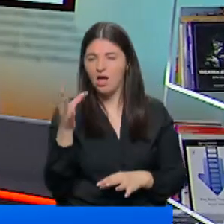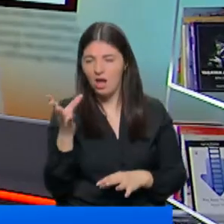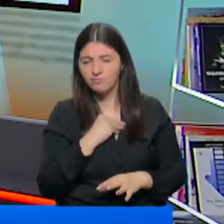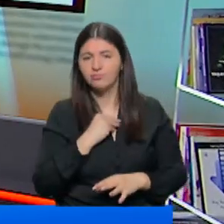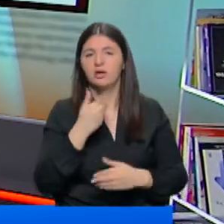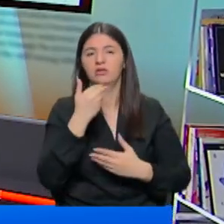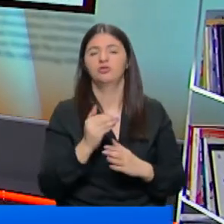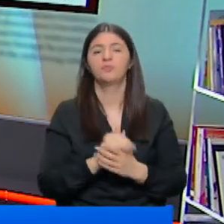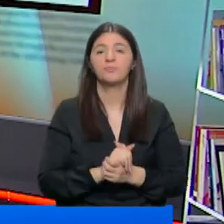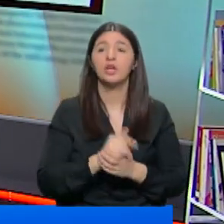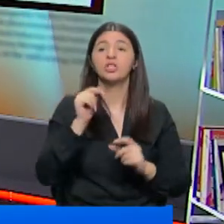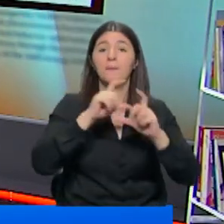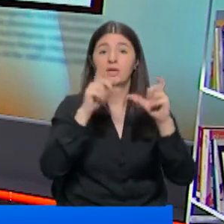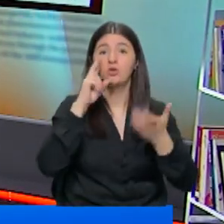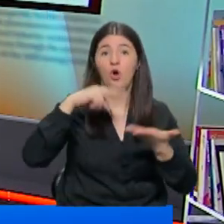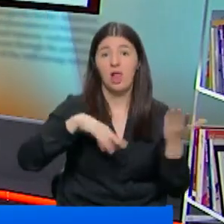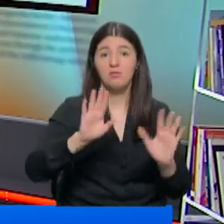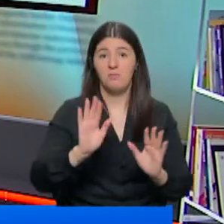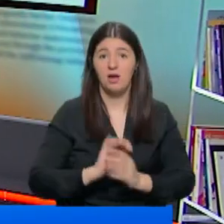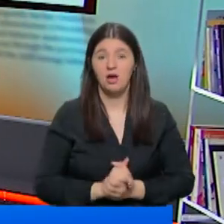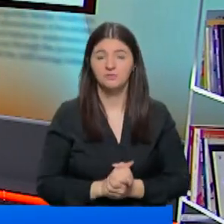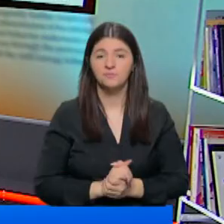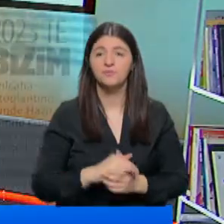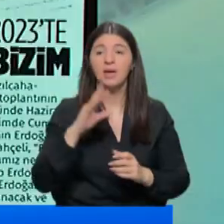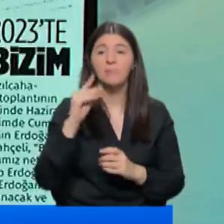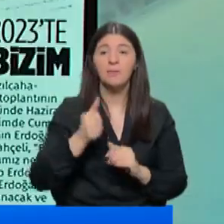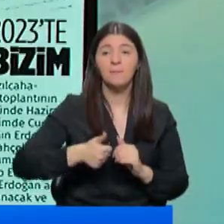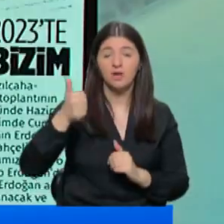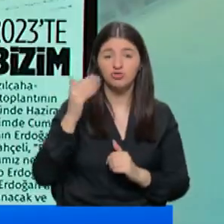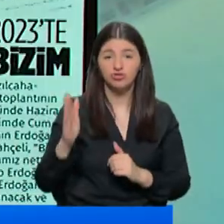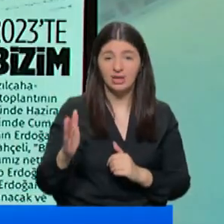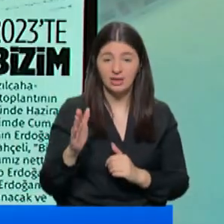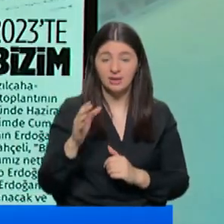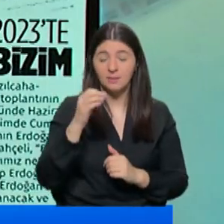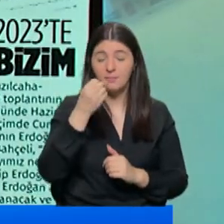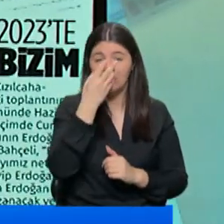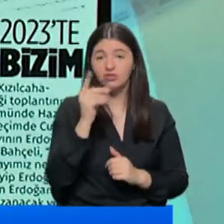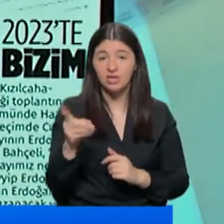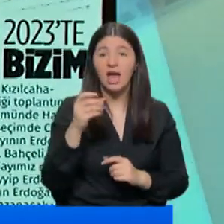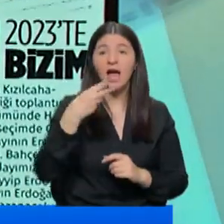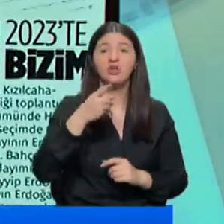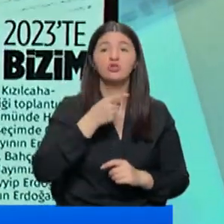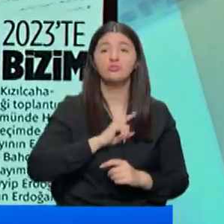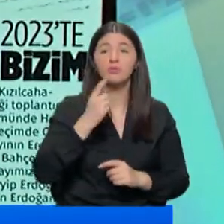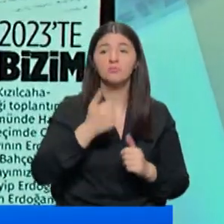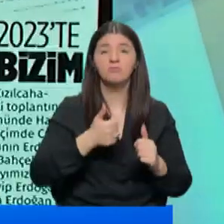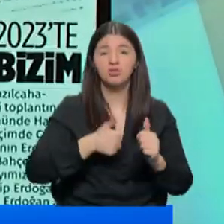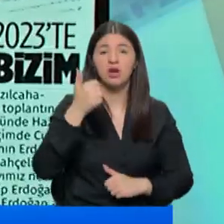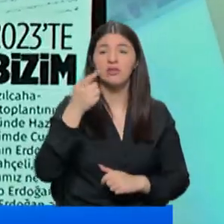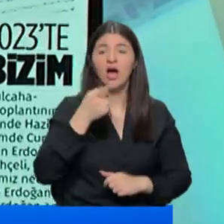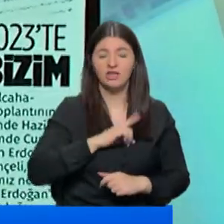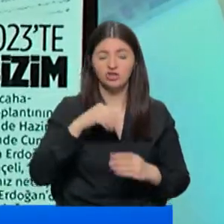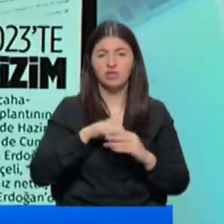çalışacağım Efendim şimdi manşet okuyalım ama MHP lideri Bahçeli Erdoğan'ı Cumhurbaşkanı adaylığı için net konuştu engel